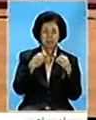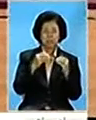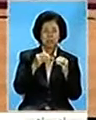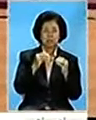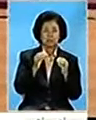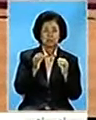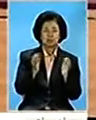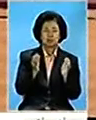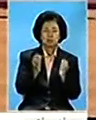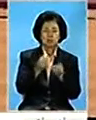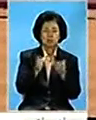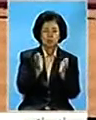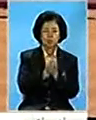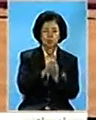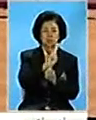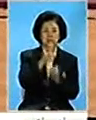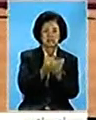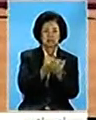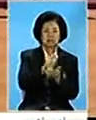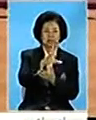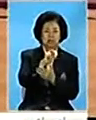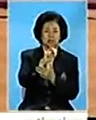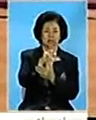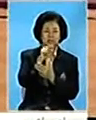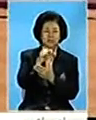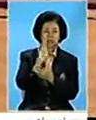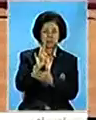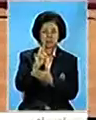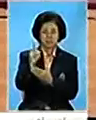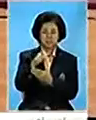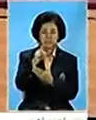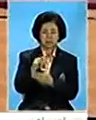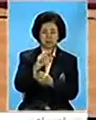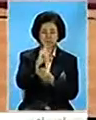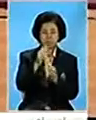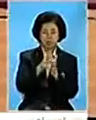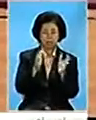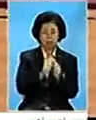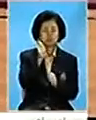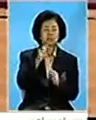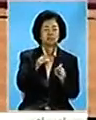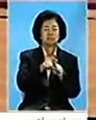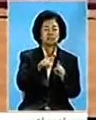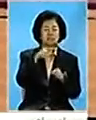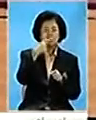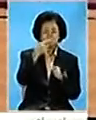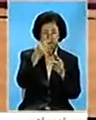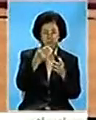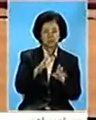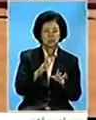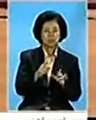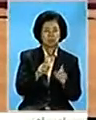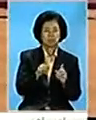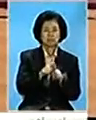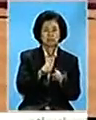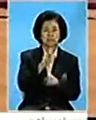ง 33.57% นะคะจะเห็นว่ามากที่สุดแต่ก็เหมือนที่คุยเมื่อกี้อีกค่ะว่าในเรื่องของKPI